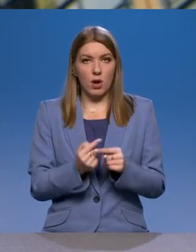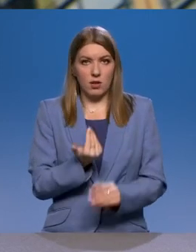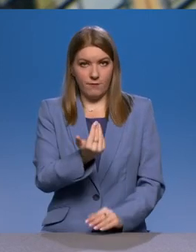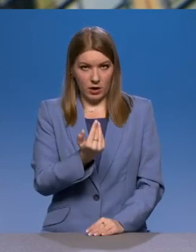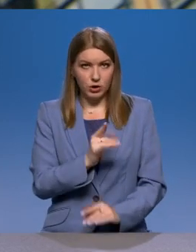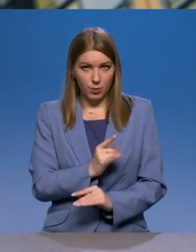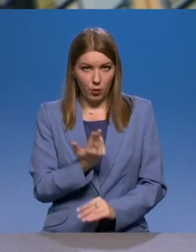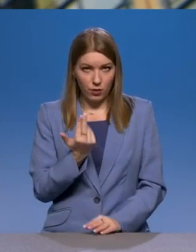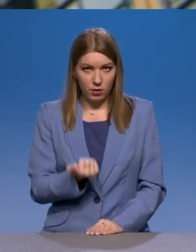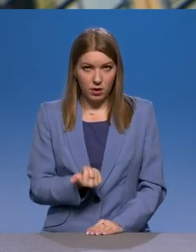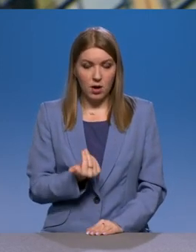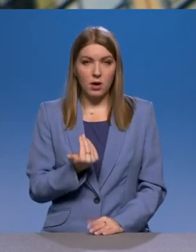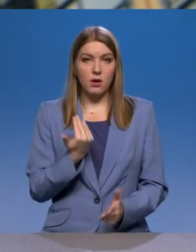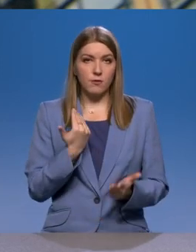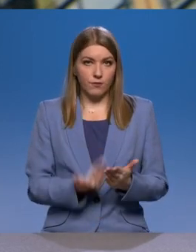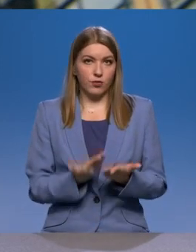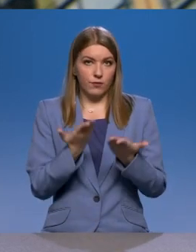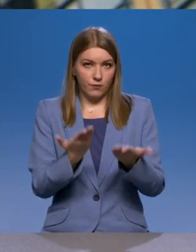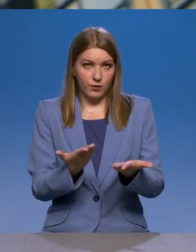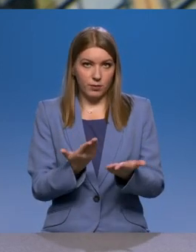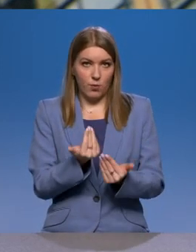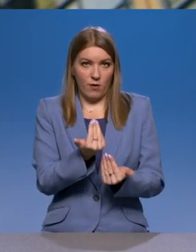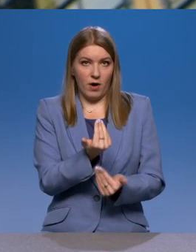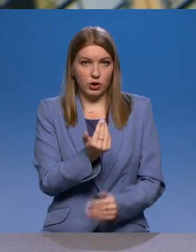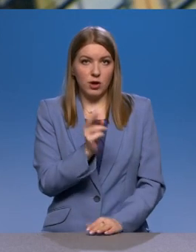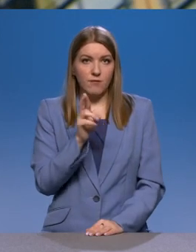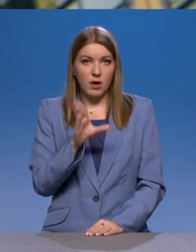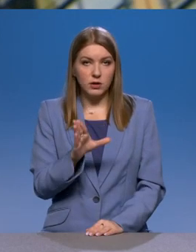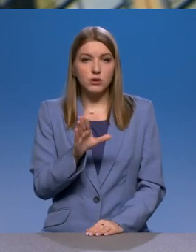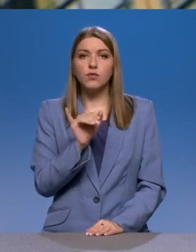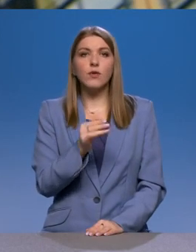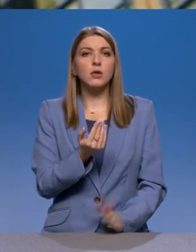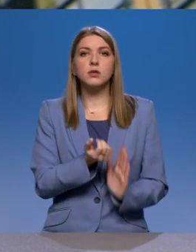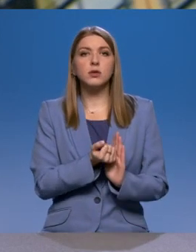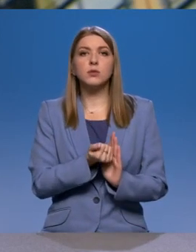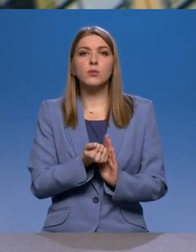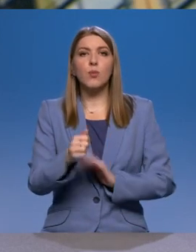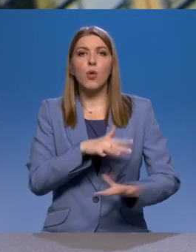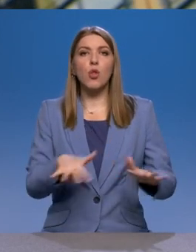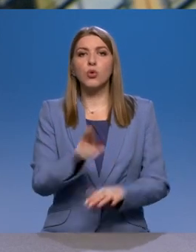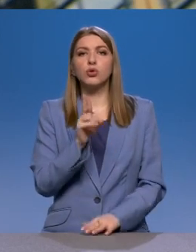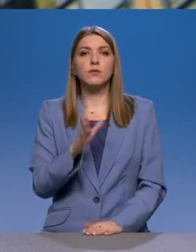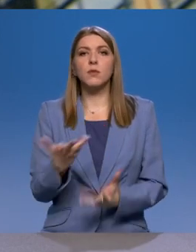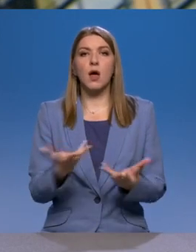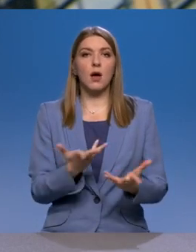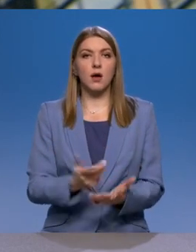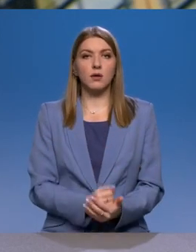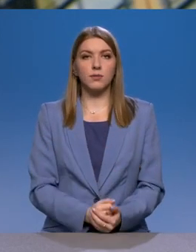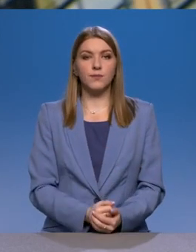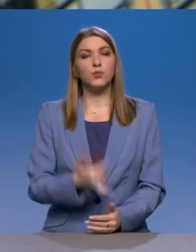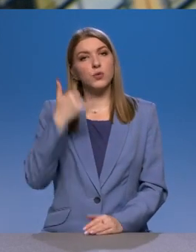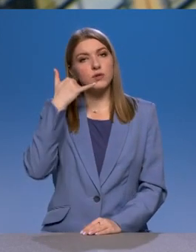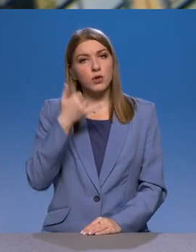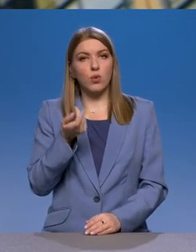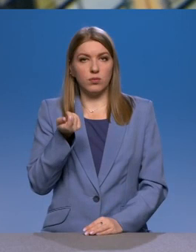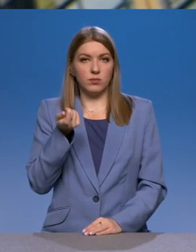да, вы же там по вашей квартире, сколько у вас площадь квартиры? Убрали звонок,